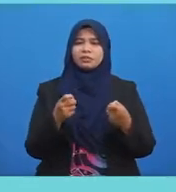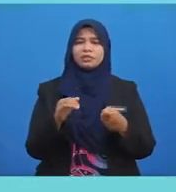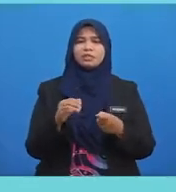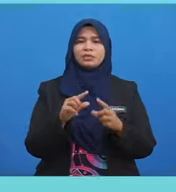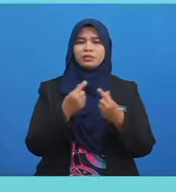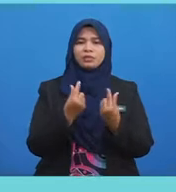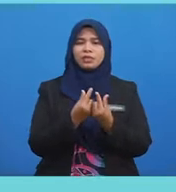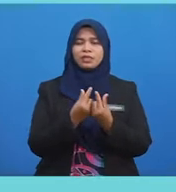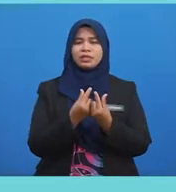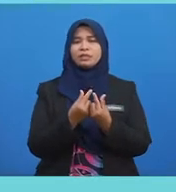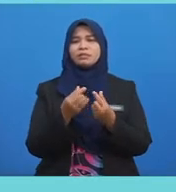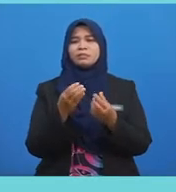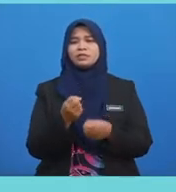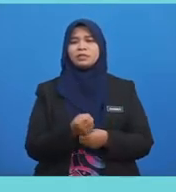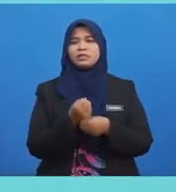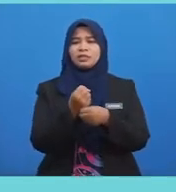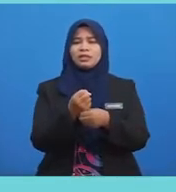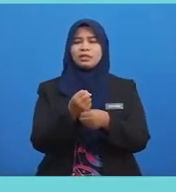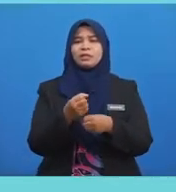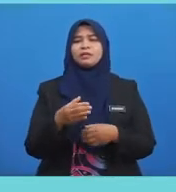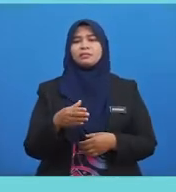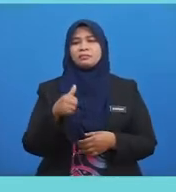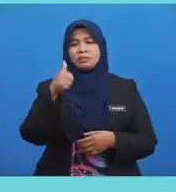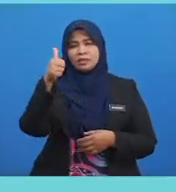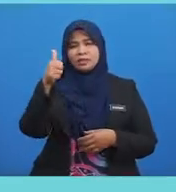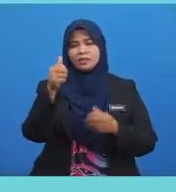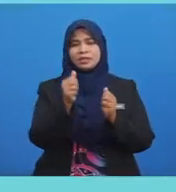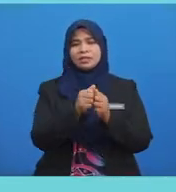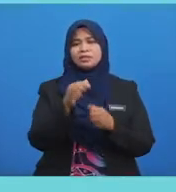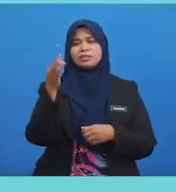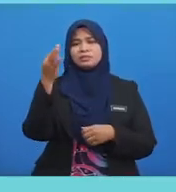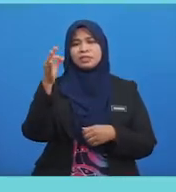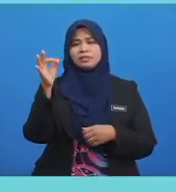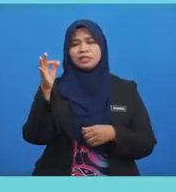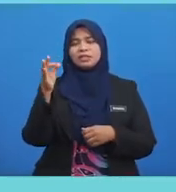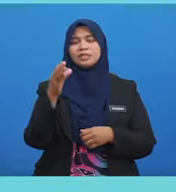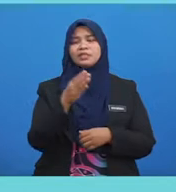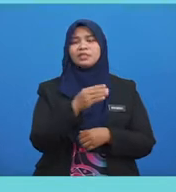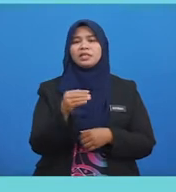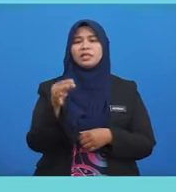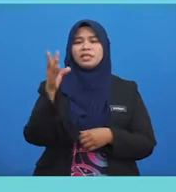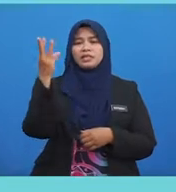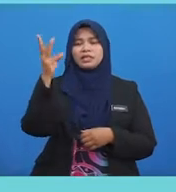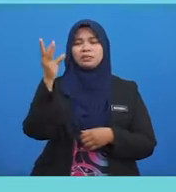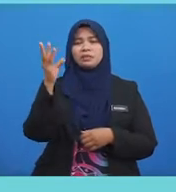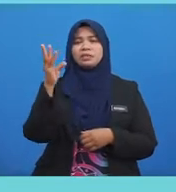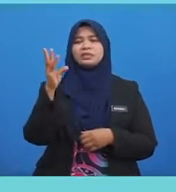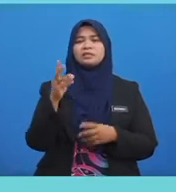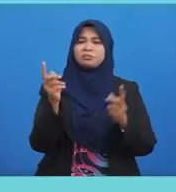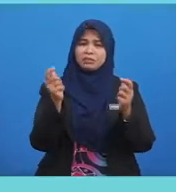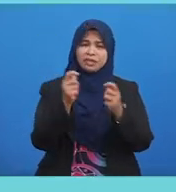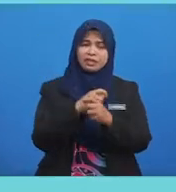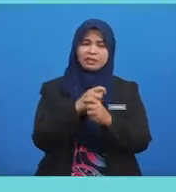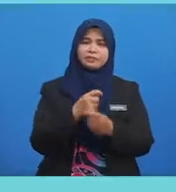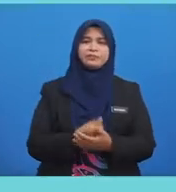Bill. Keputusannya, golongan pro penyerahan menang dengan 19 undi